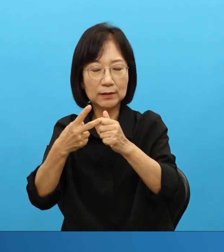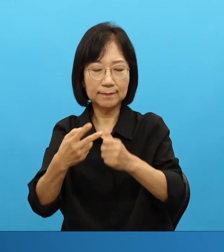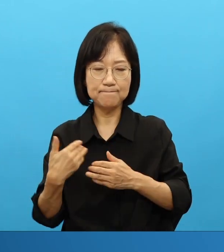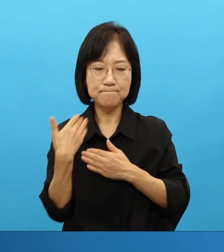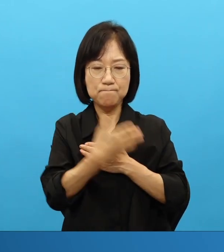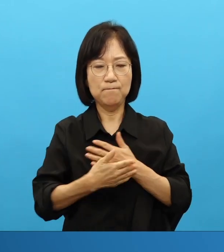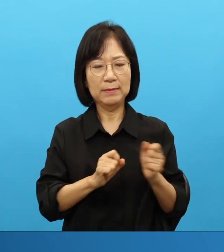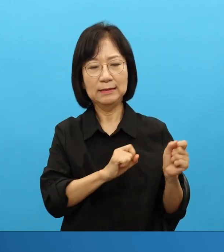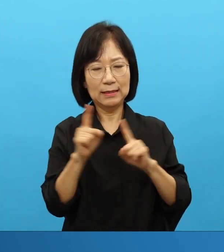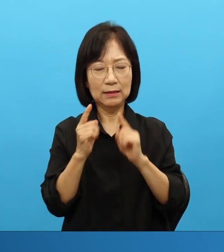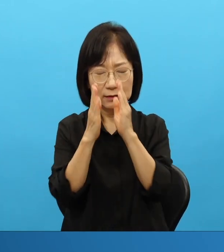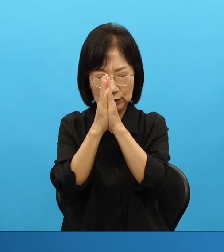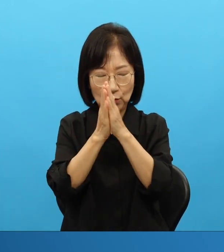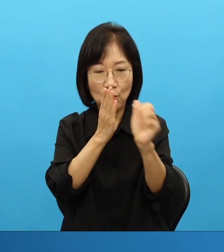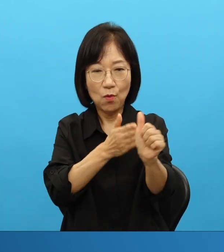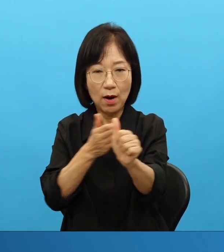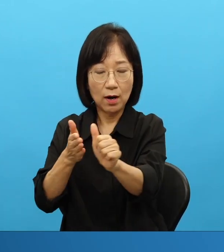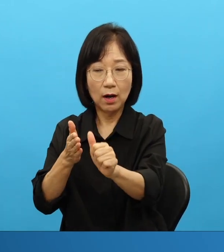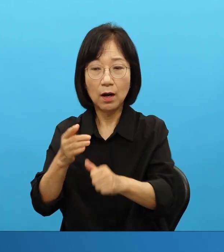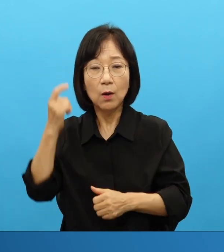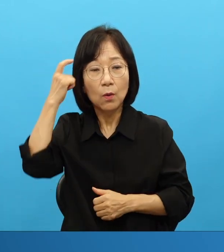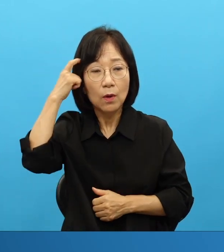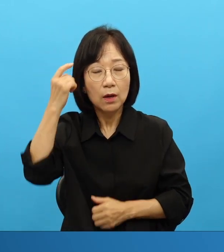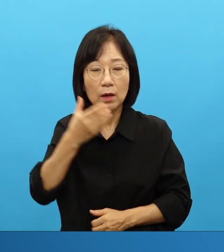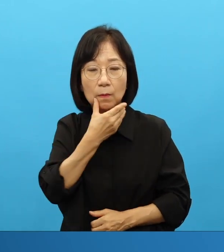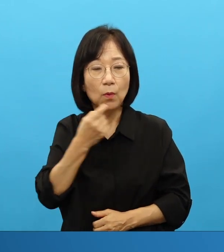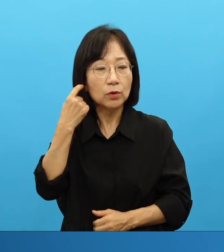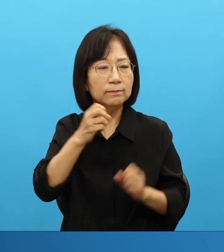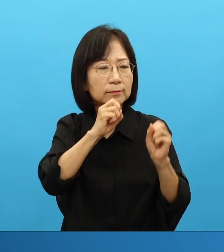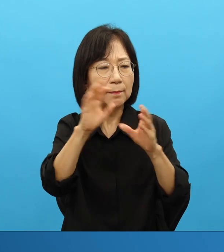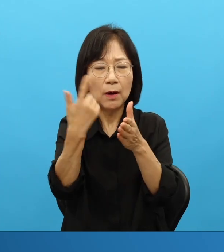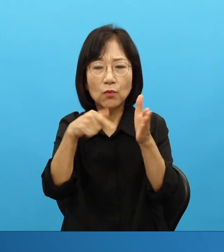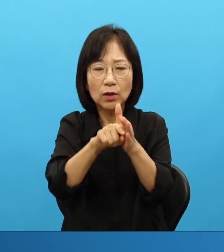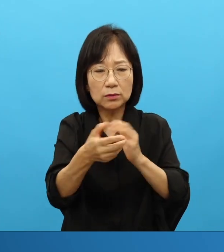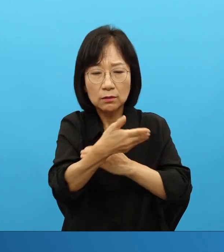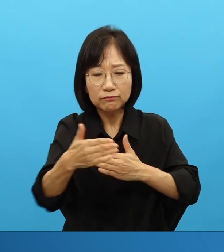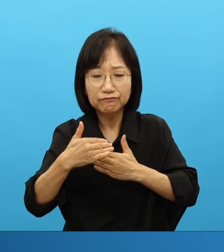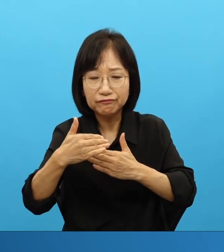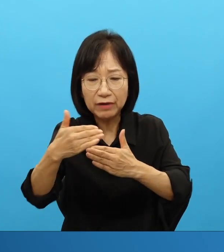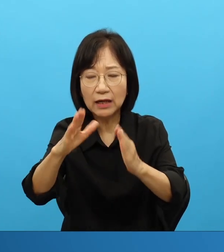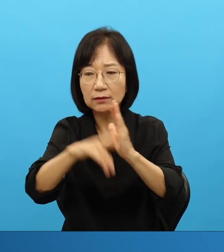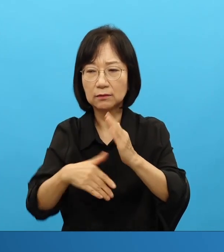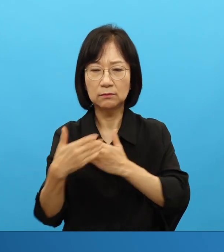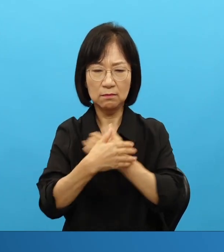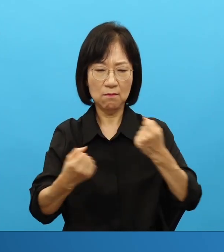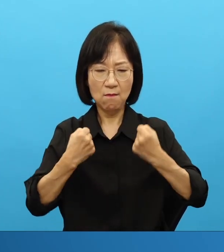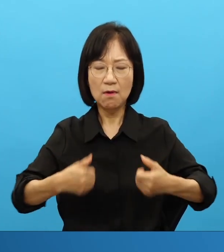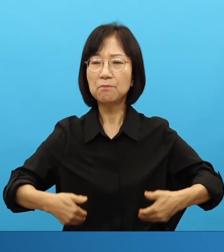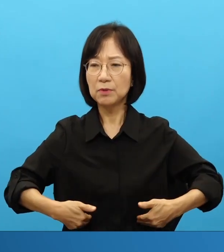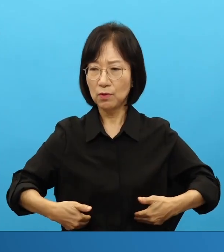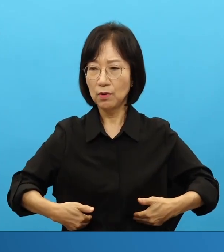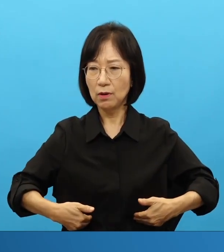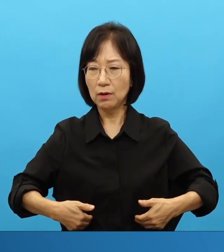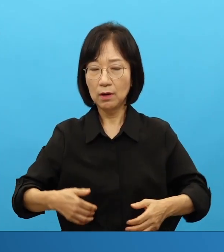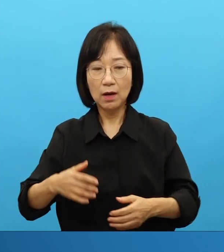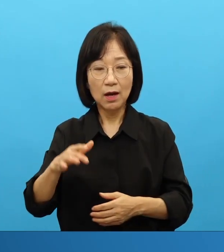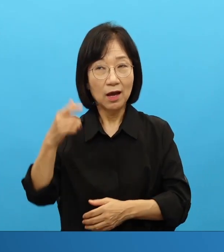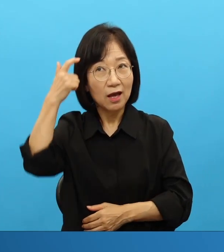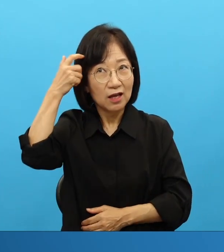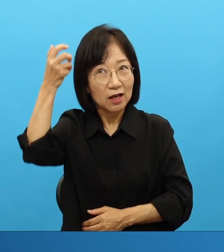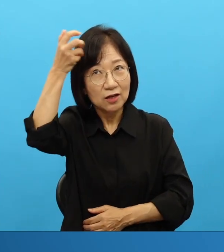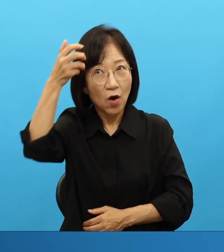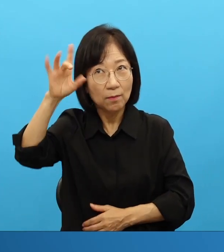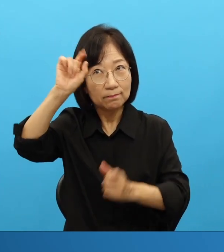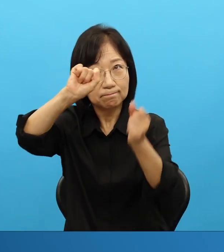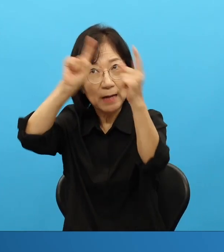even rejuvenates your physical body. Only then can you take this journey. 눈에 안 보이는 내 영을 살리면 몸도 살리고 실제로 살리게 되는 겁니다.